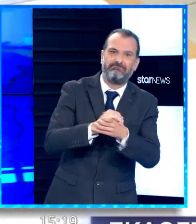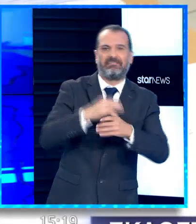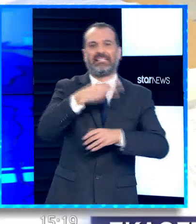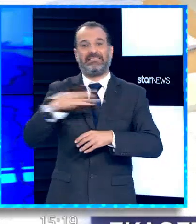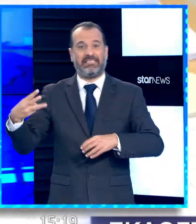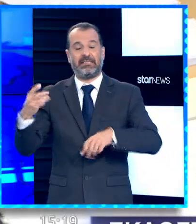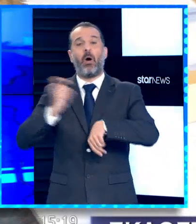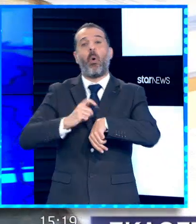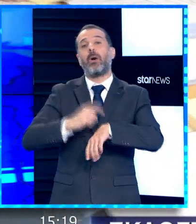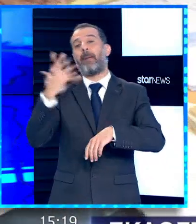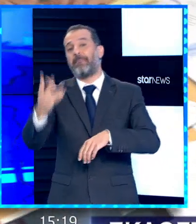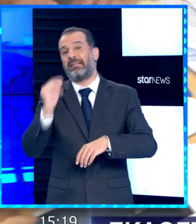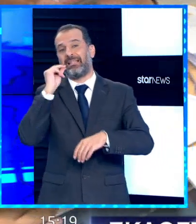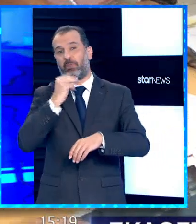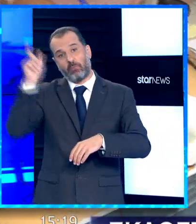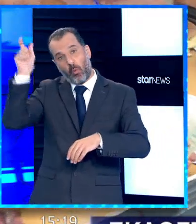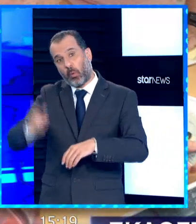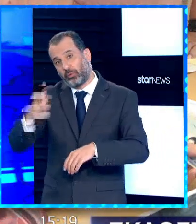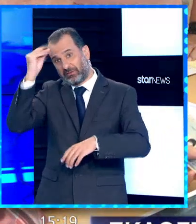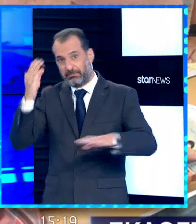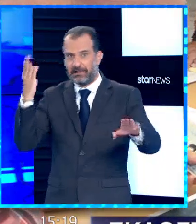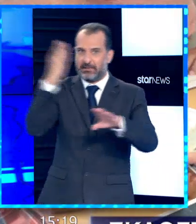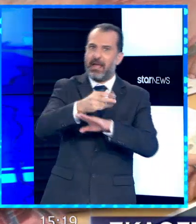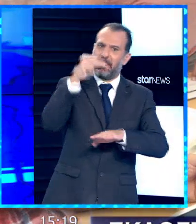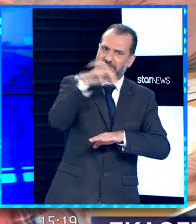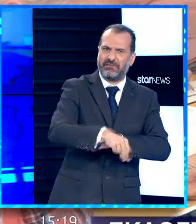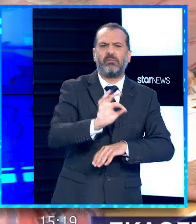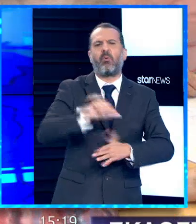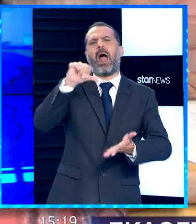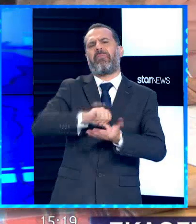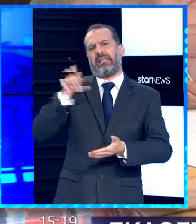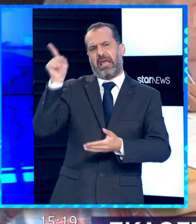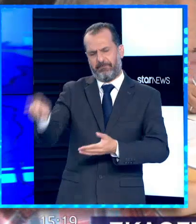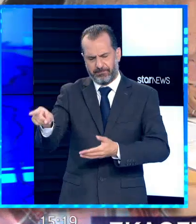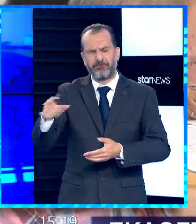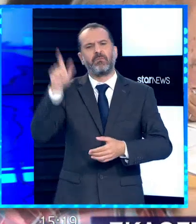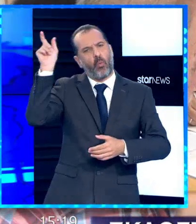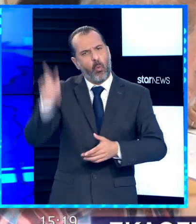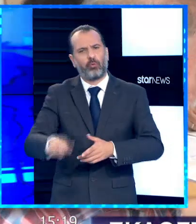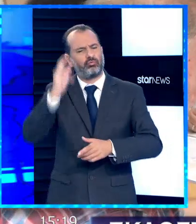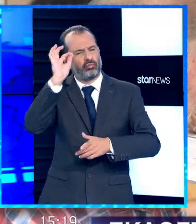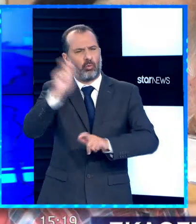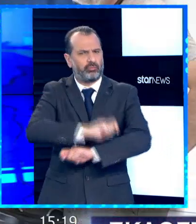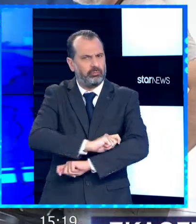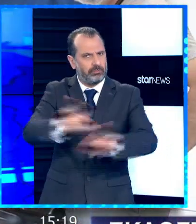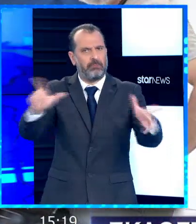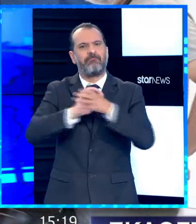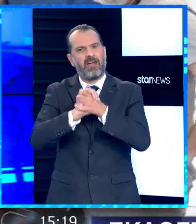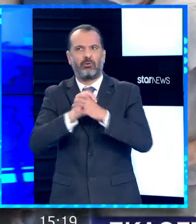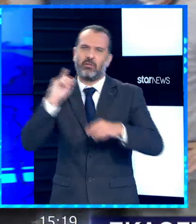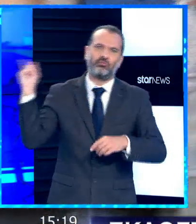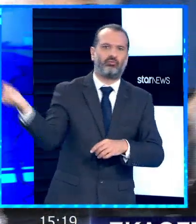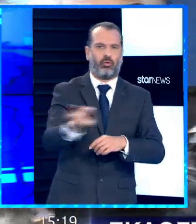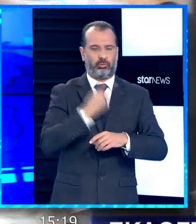ώρα το απόγευμα αναμένουμε να ψηφίσει ο Αλέξης Τσίπρας σε εκλογικό κέντρο της Αθήνας, στέλνοντας με την παρέμβασή του μήνυμα ενότητας για την επόμενη μέρα. Και ένα από